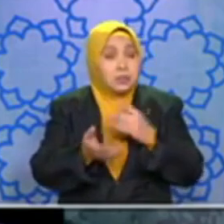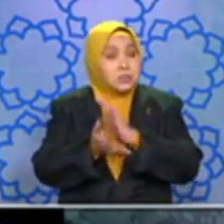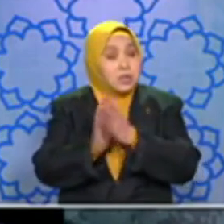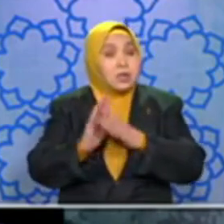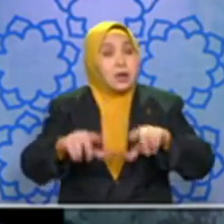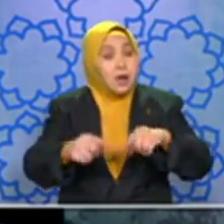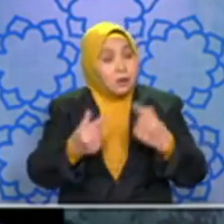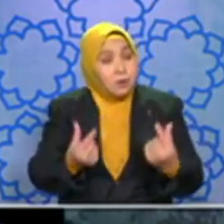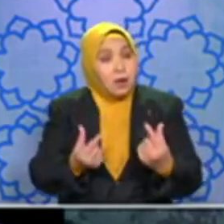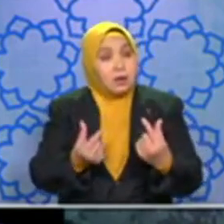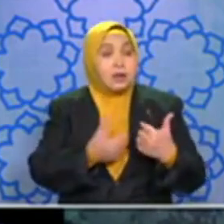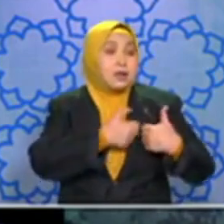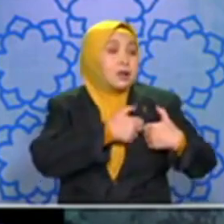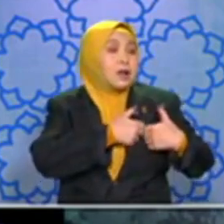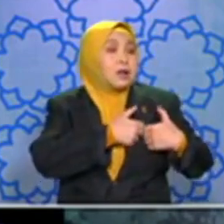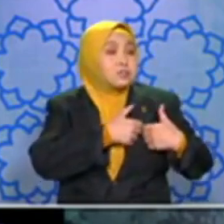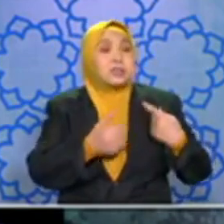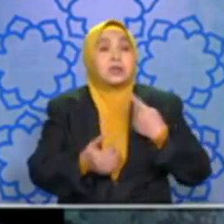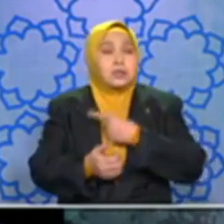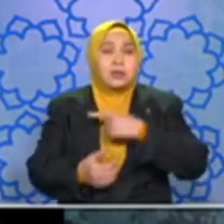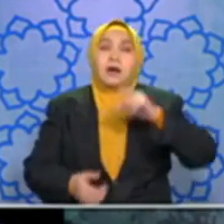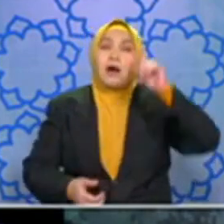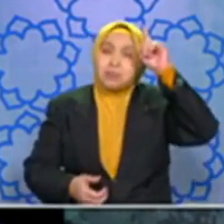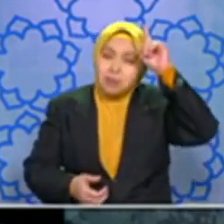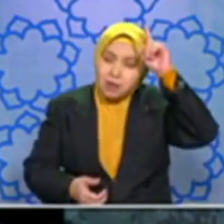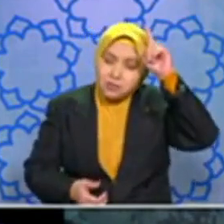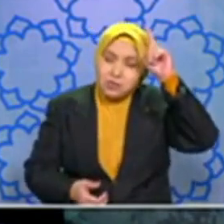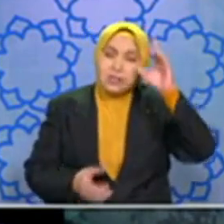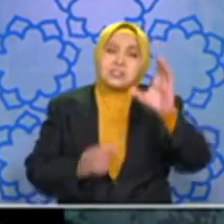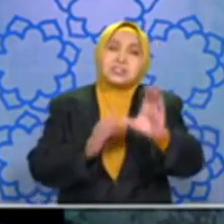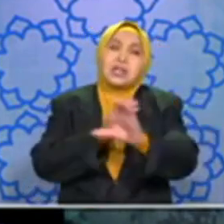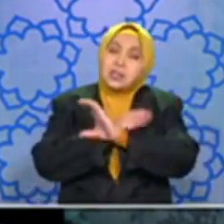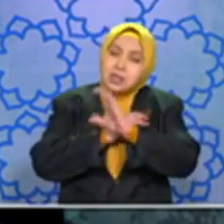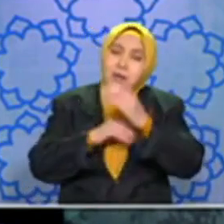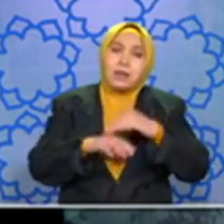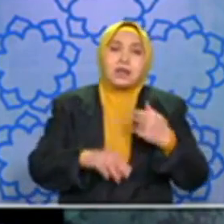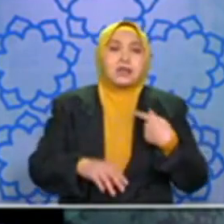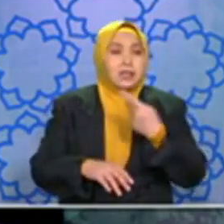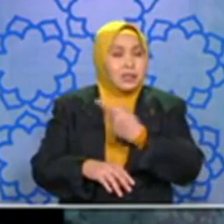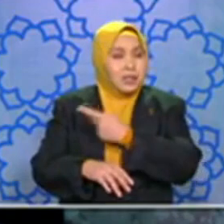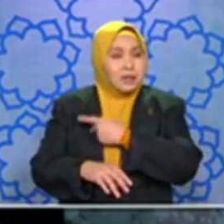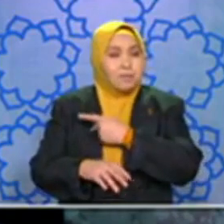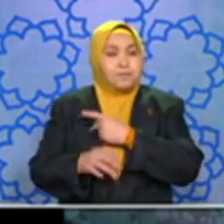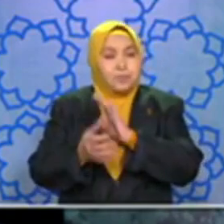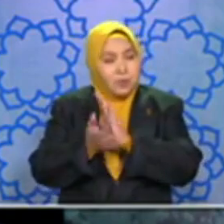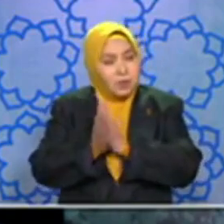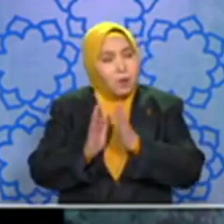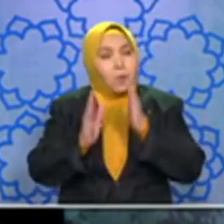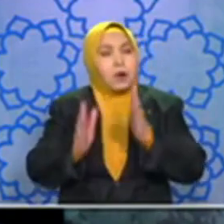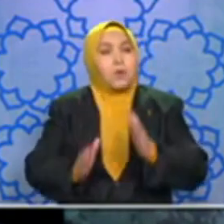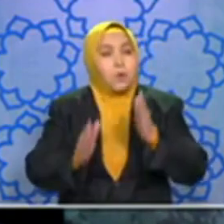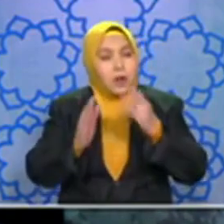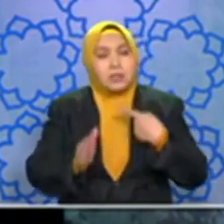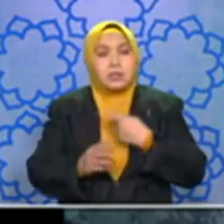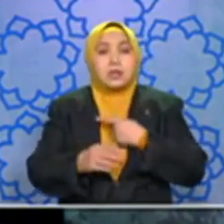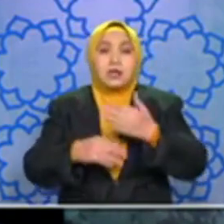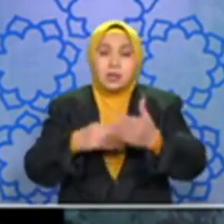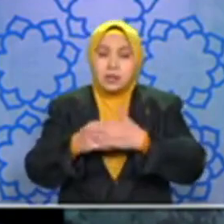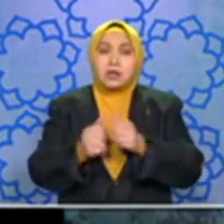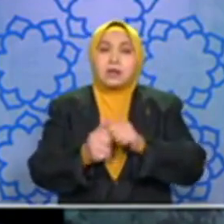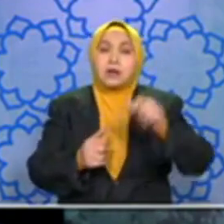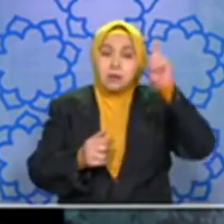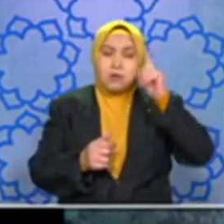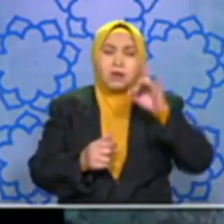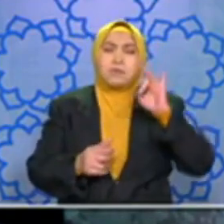Al-Quran sebagai kekasih kita, Allah juga mencintai kita dan menjadikan kita orang-orang yang dekat dengannya, insya-Allah.